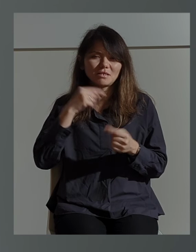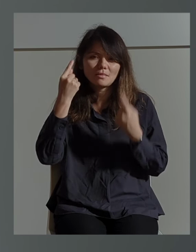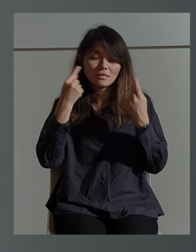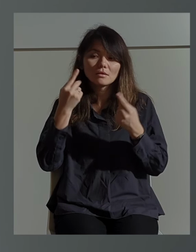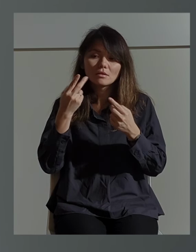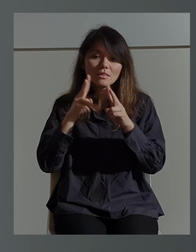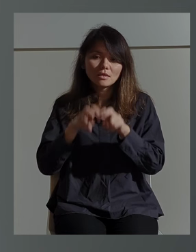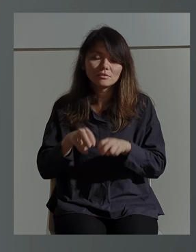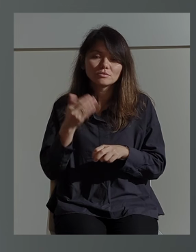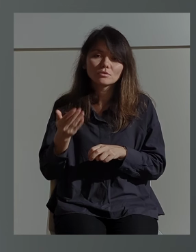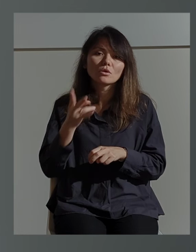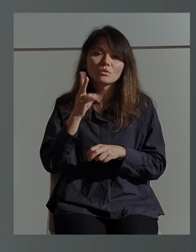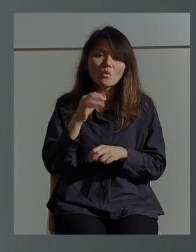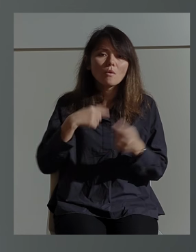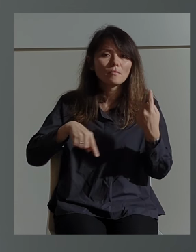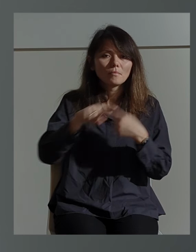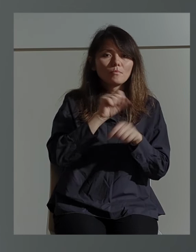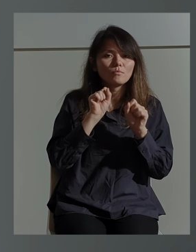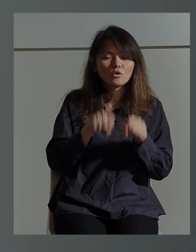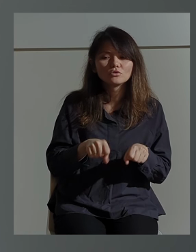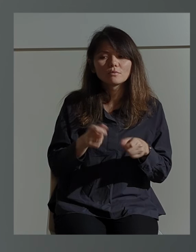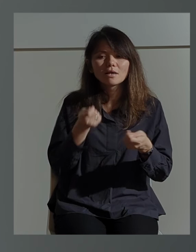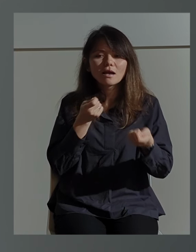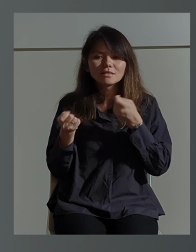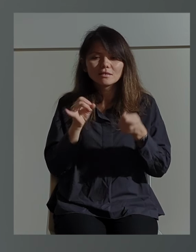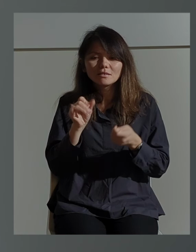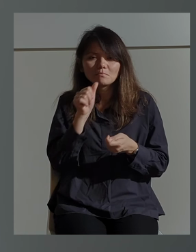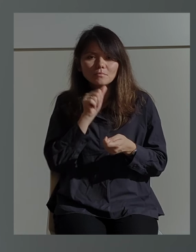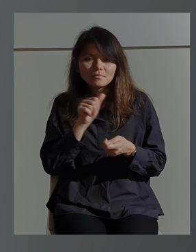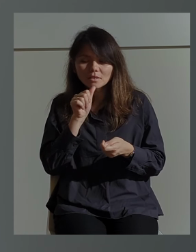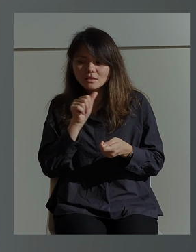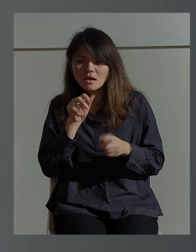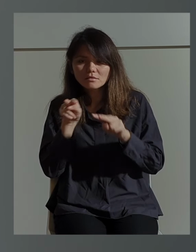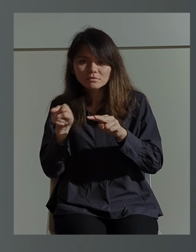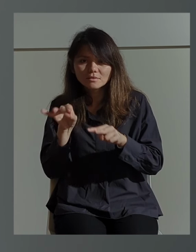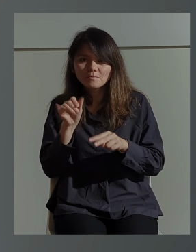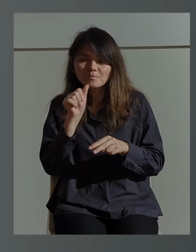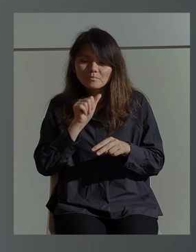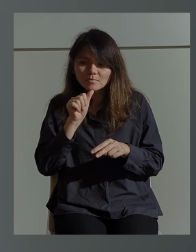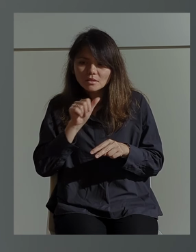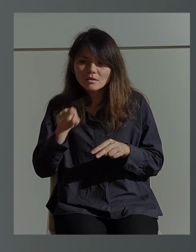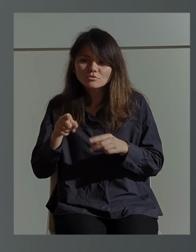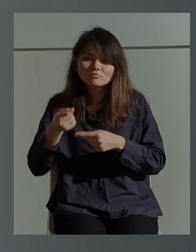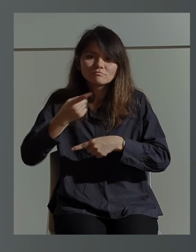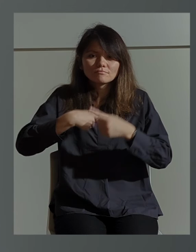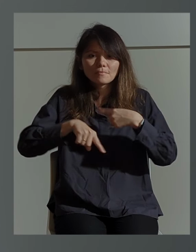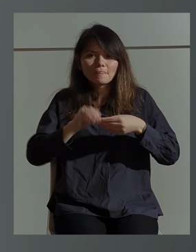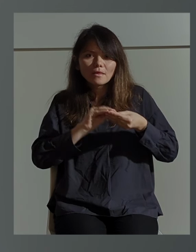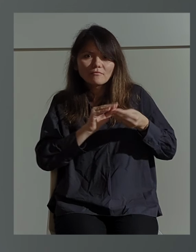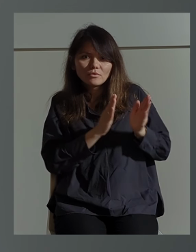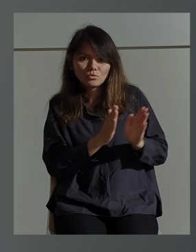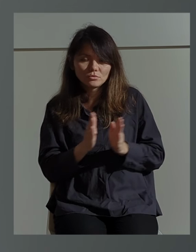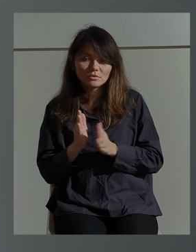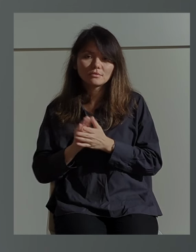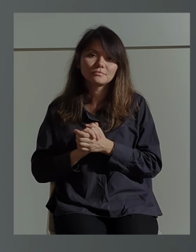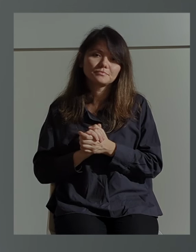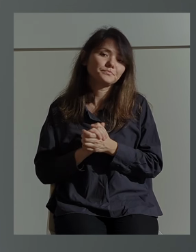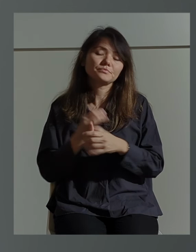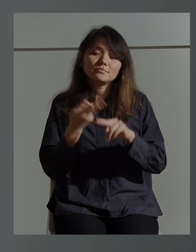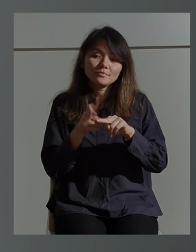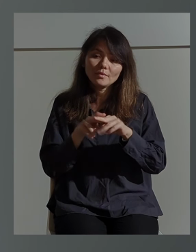психоаналитический и пытаться по крайней мере вернуть всё в исходное русло именно в этом и